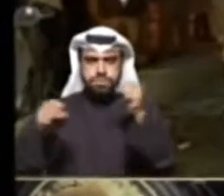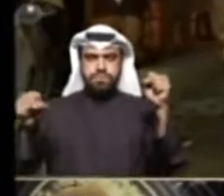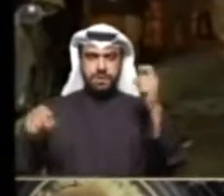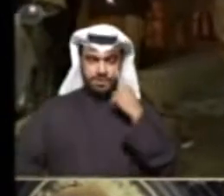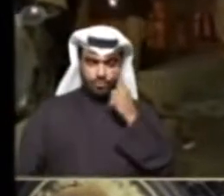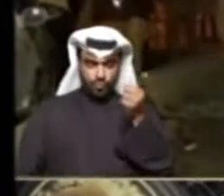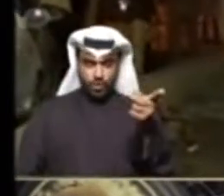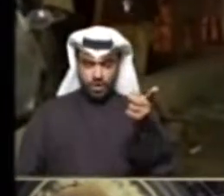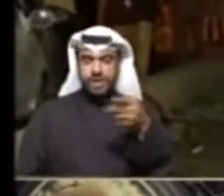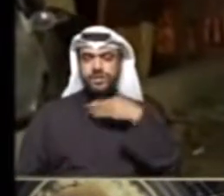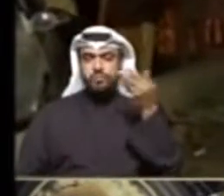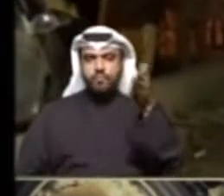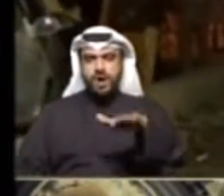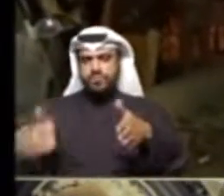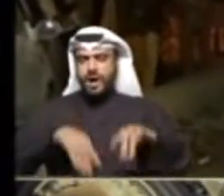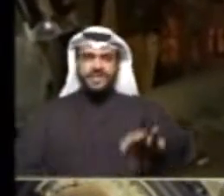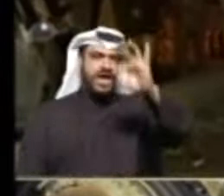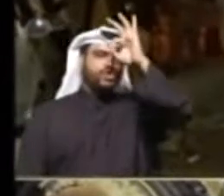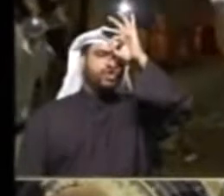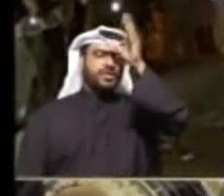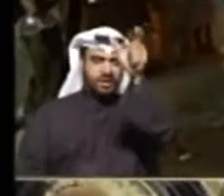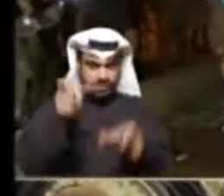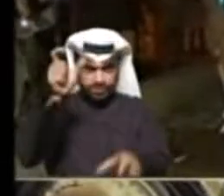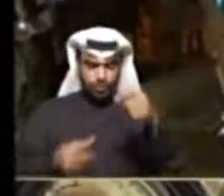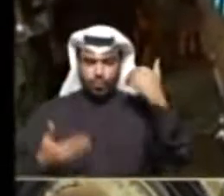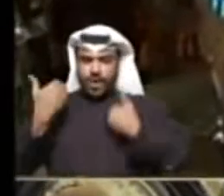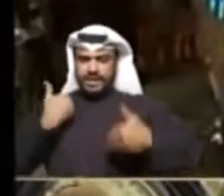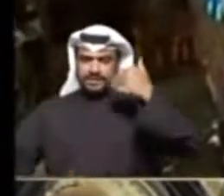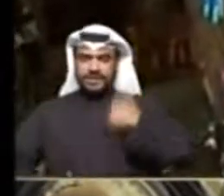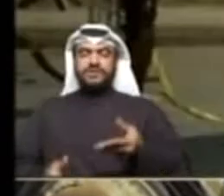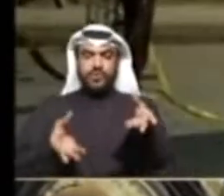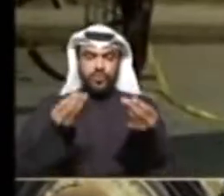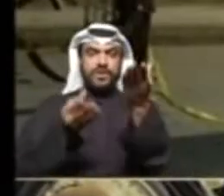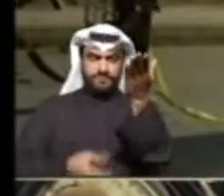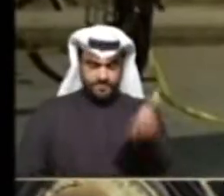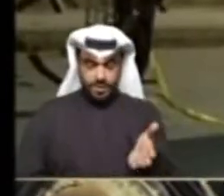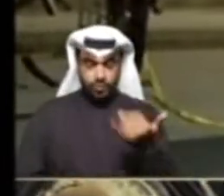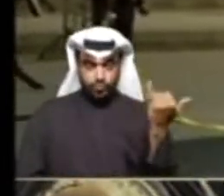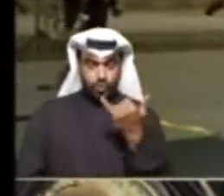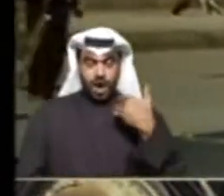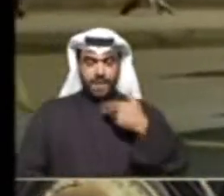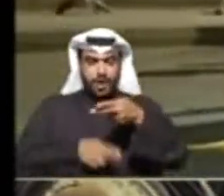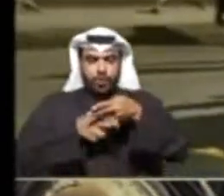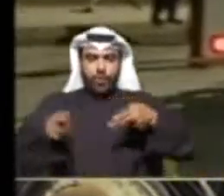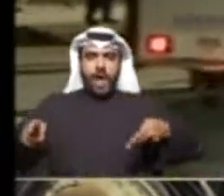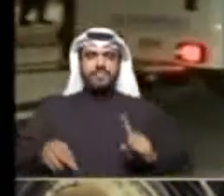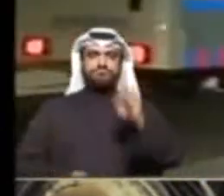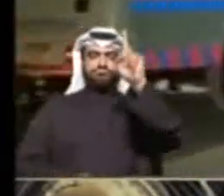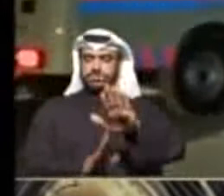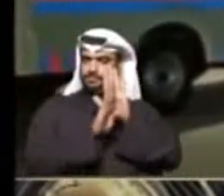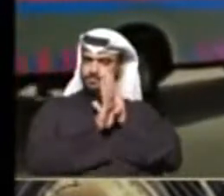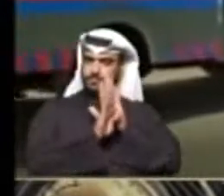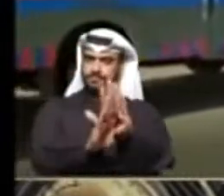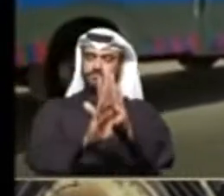أدى إلى مقتل عدد من رجال الشرطة وجرح العشرات من الضحايا، مشددا على موقف دولة الكويت المبدئي